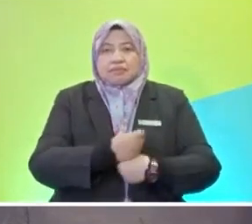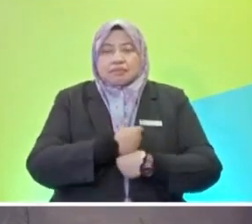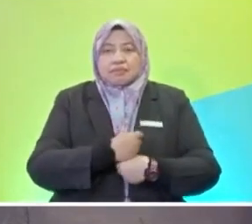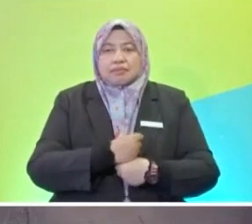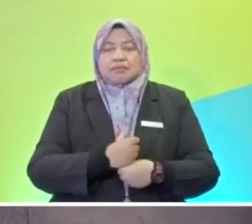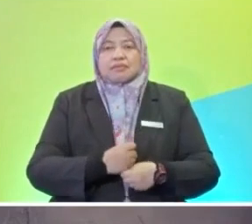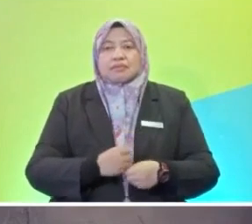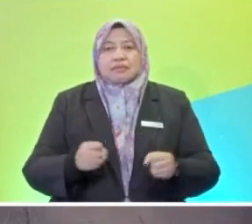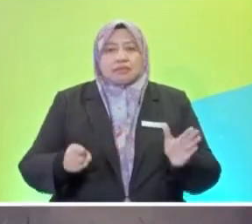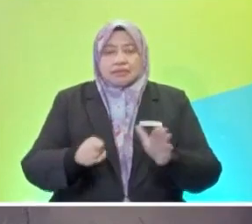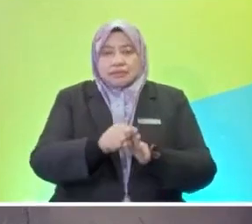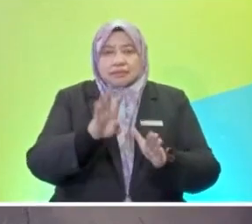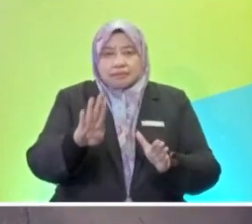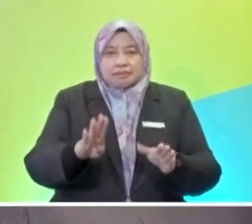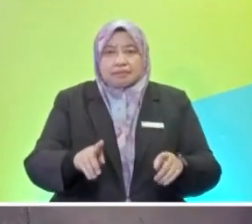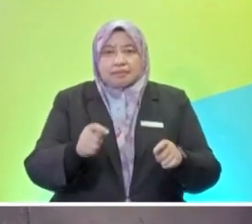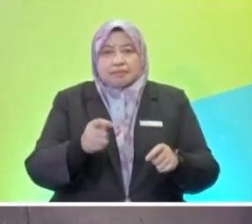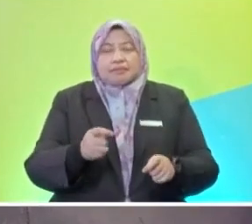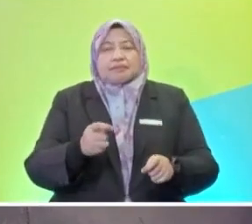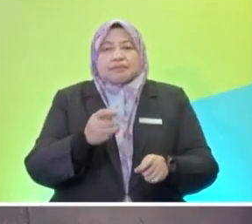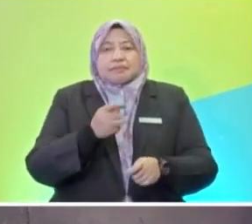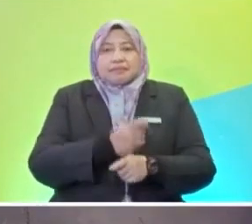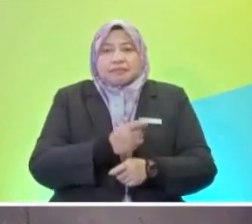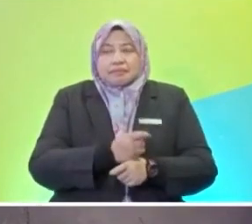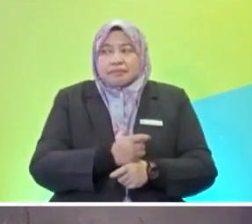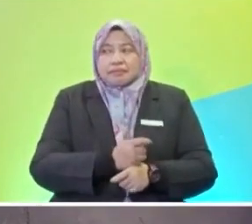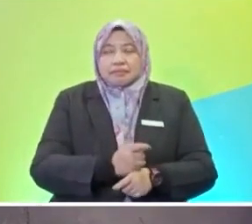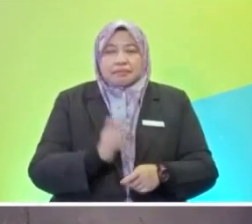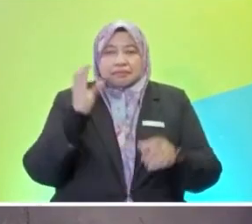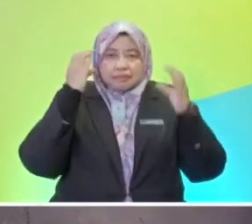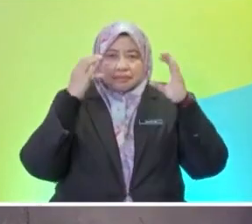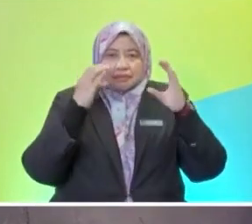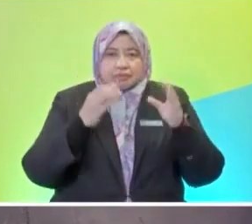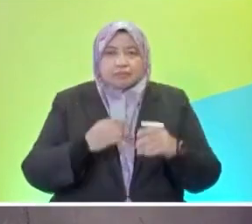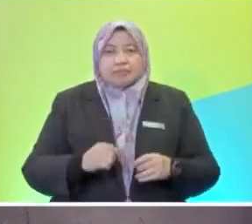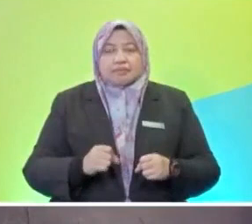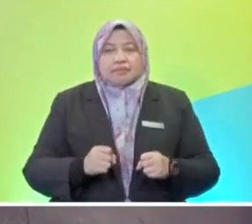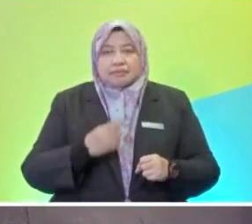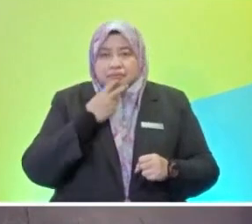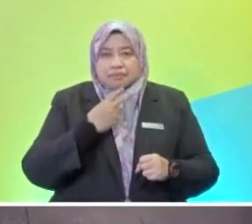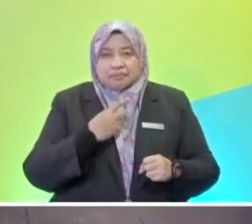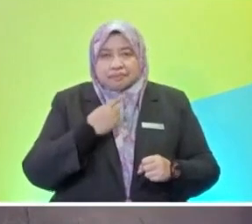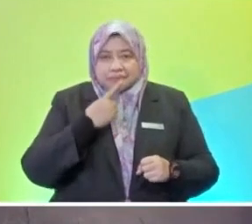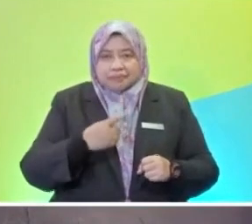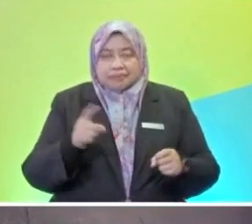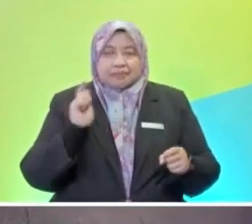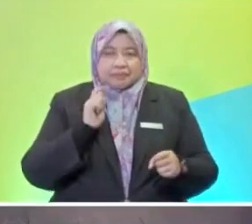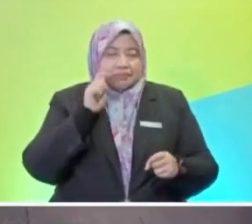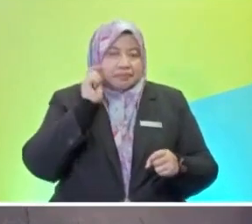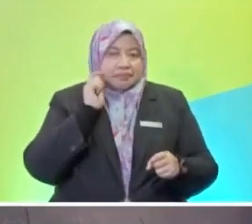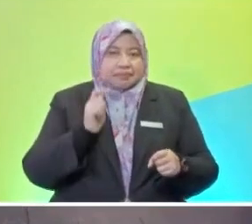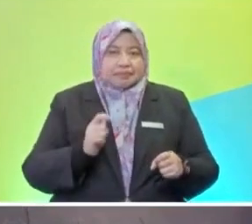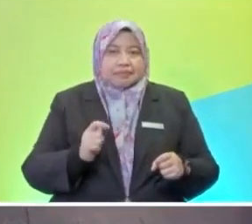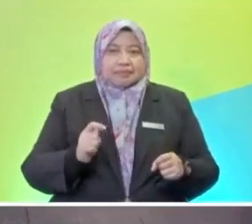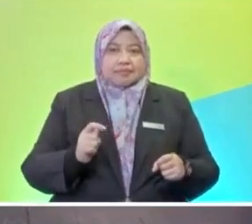empat tempat Cikgu segi empat tempat ini Kita cuci tersebut tadi oke segi empat tepat dan juga bulatan mau